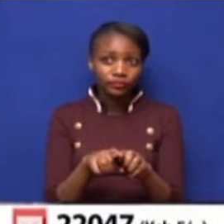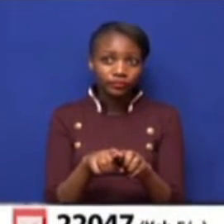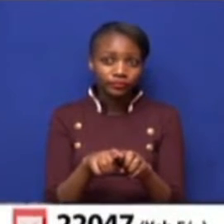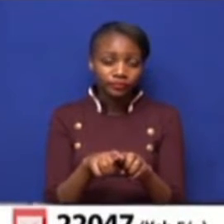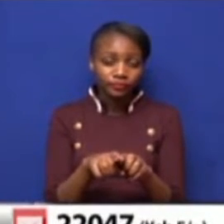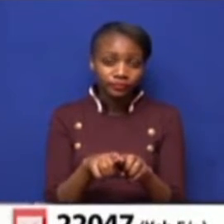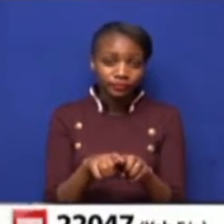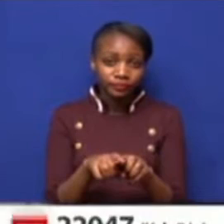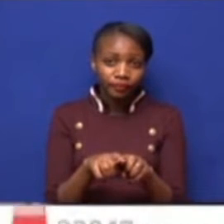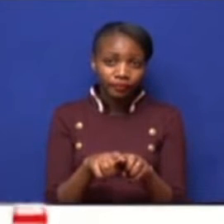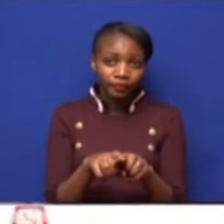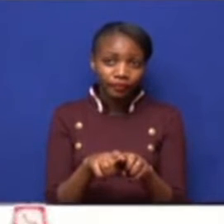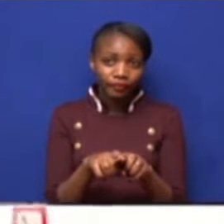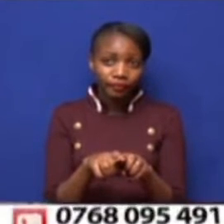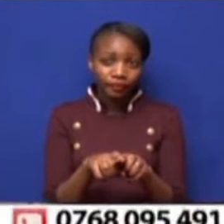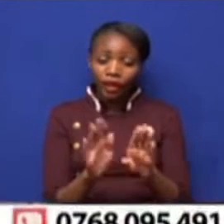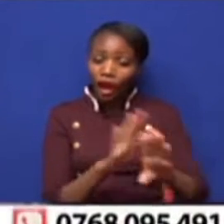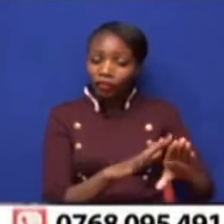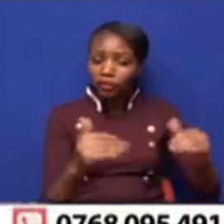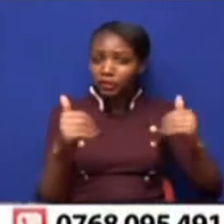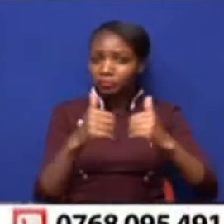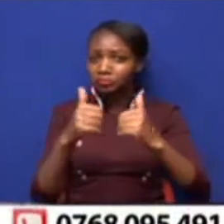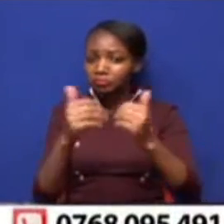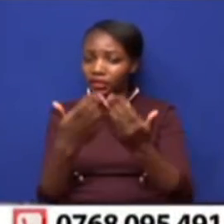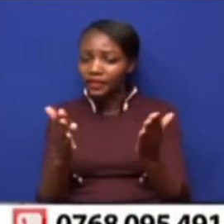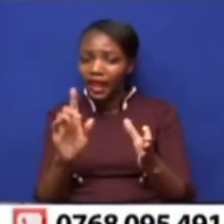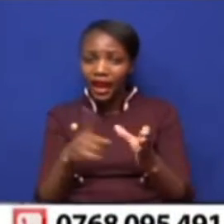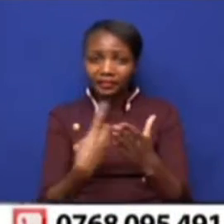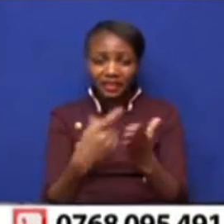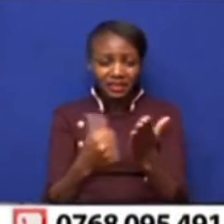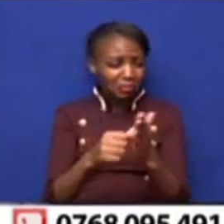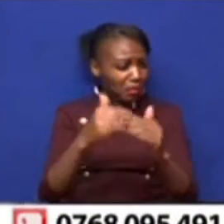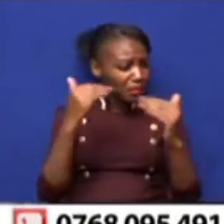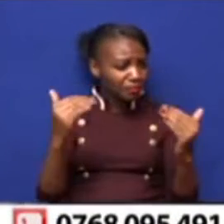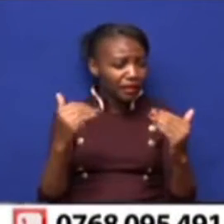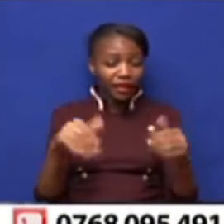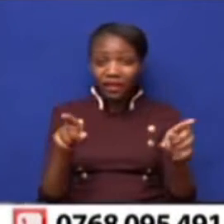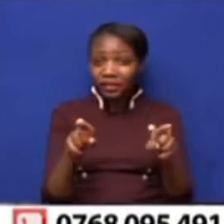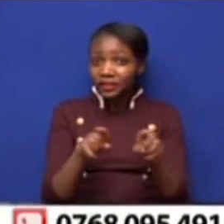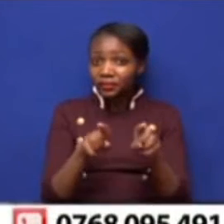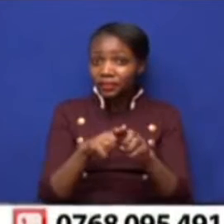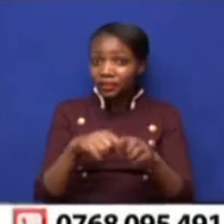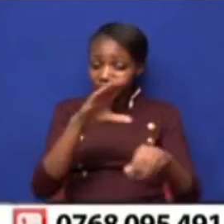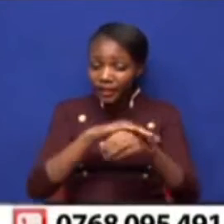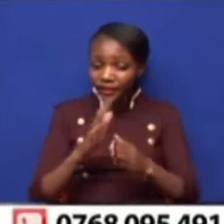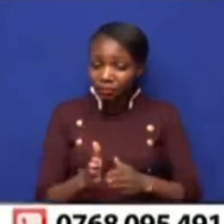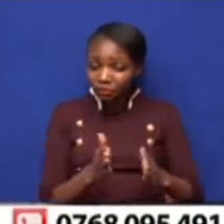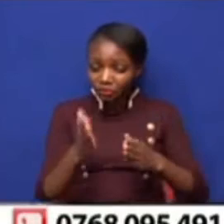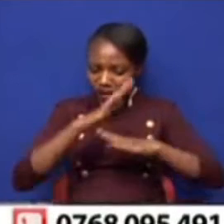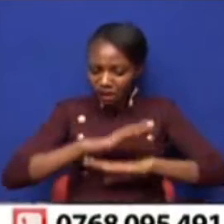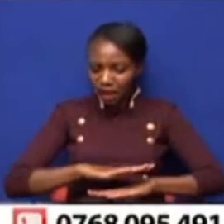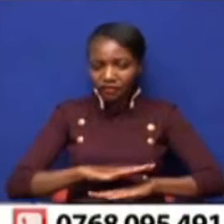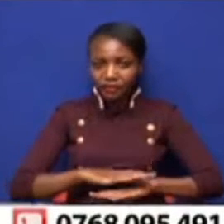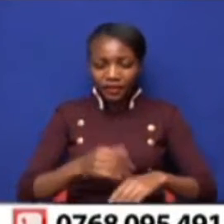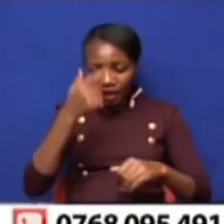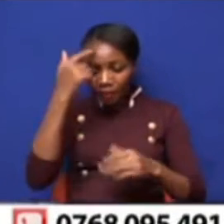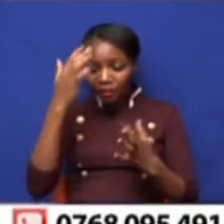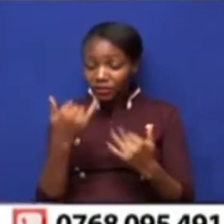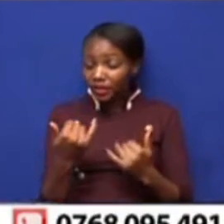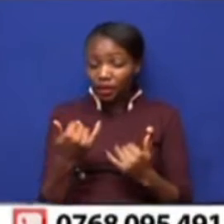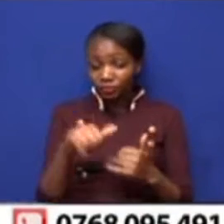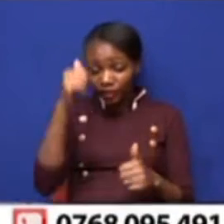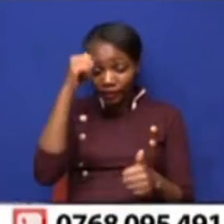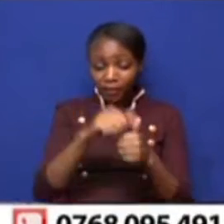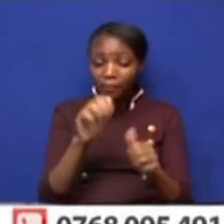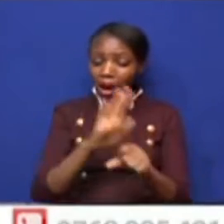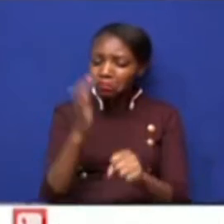kule kutangamana itakuwa ni shida, pia katika kupata nafasi ya kutosha, kwa sababu